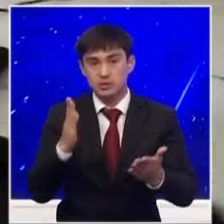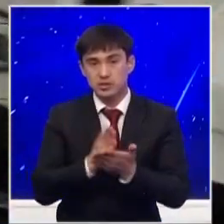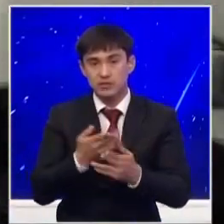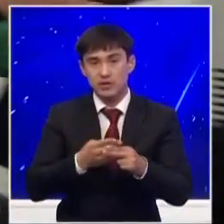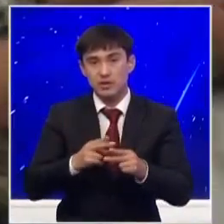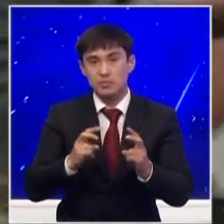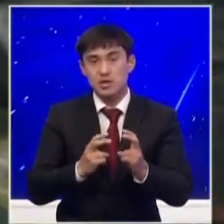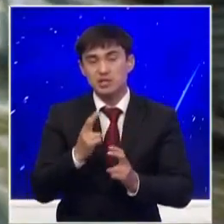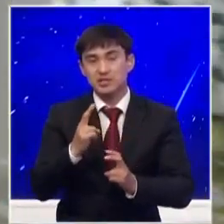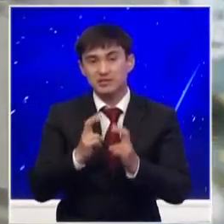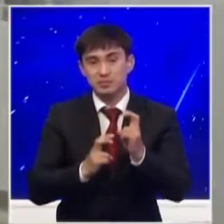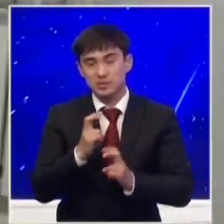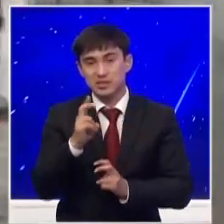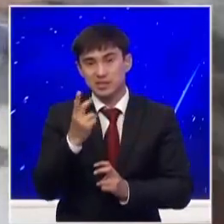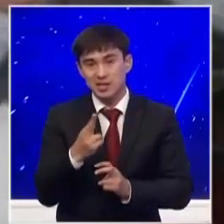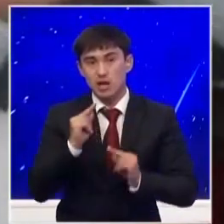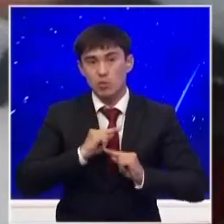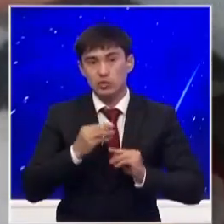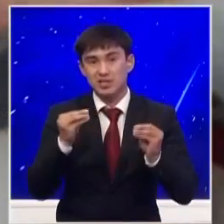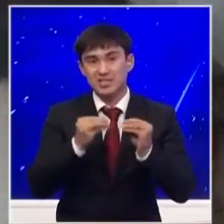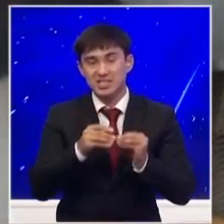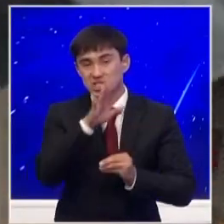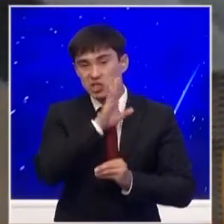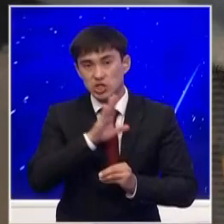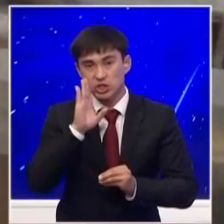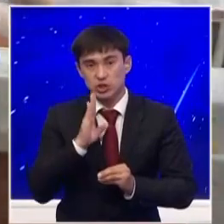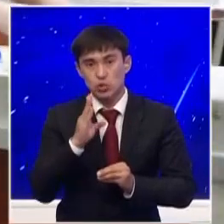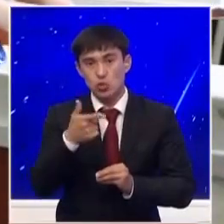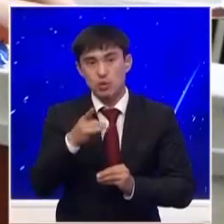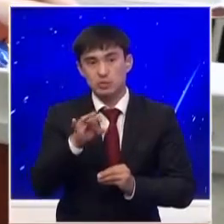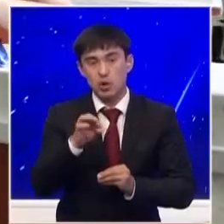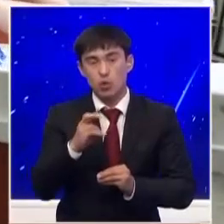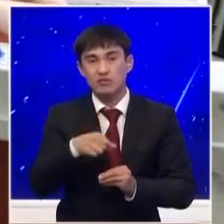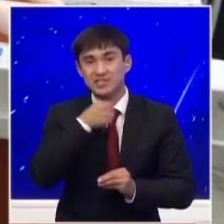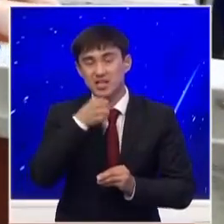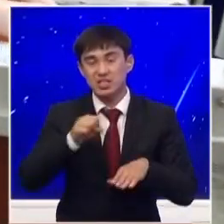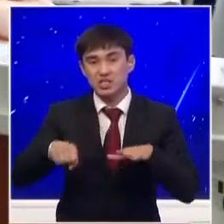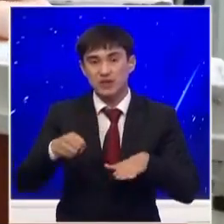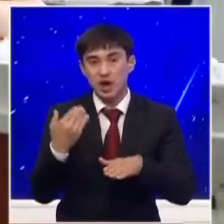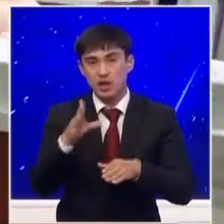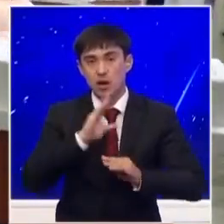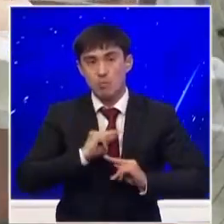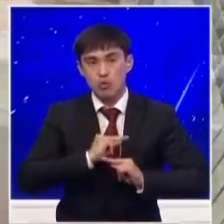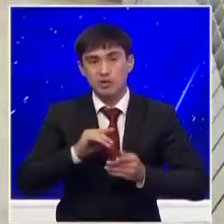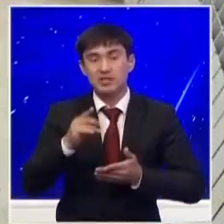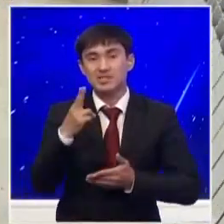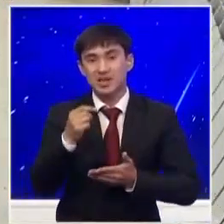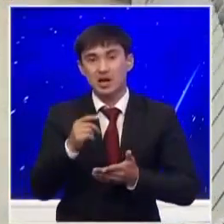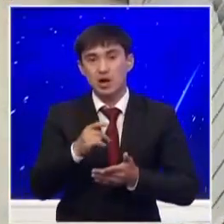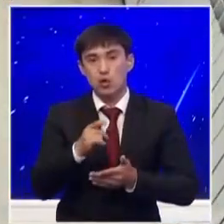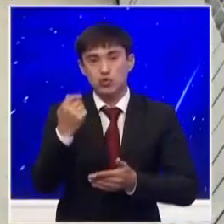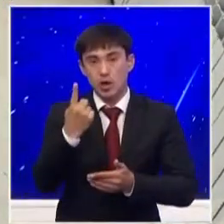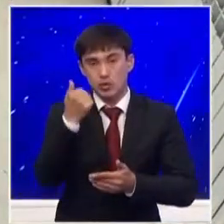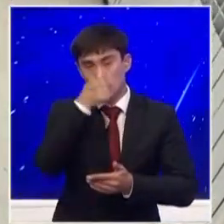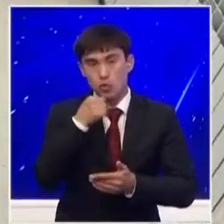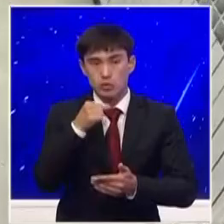этом швейном цехе. Здесь трудятся порядка 10 женщин. Гульмира Смагулова – старшая швея. Она работает в цехе на протяжении года,